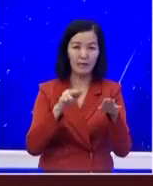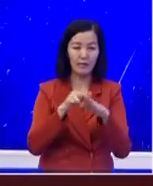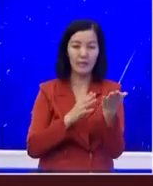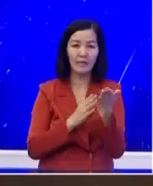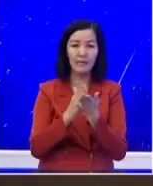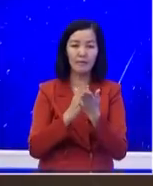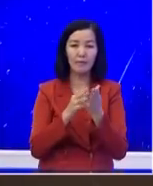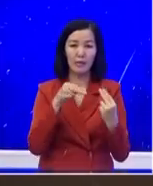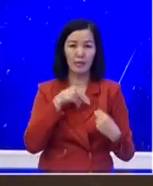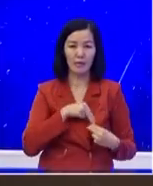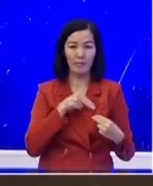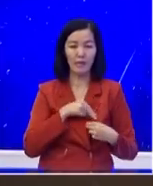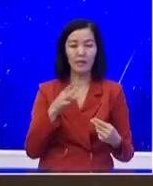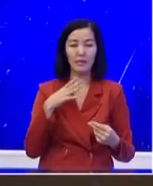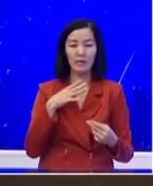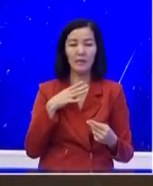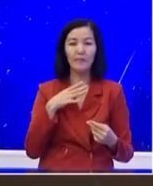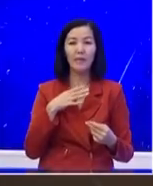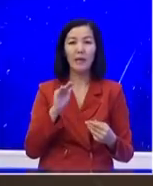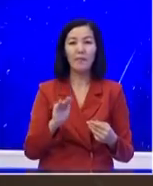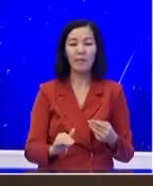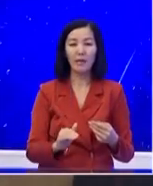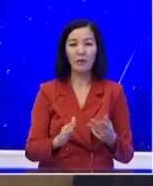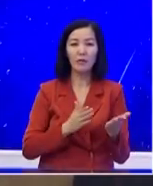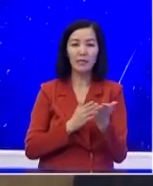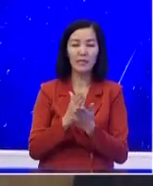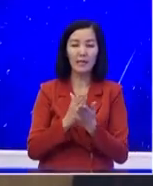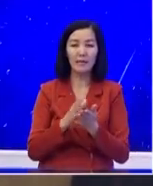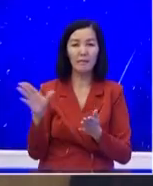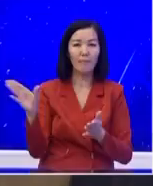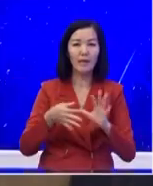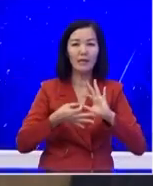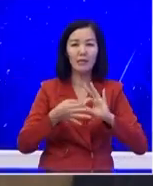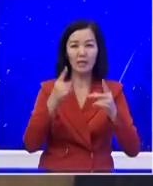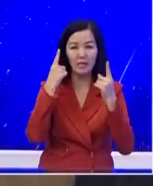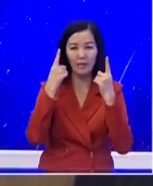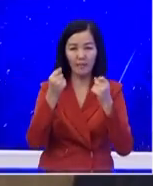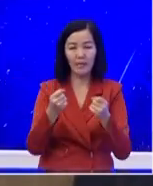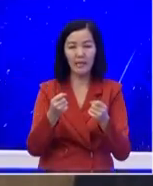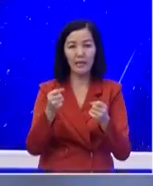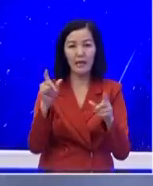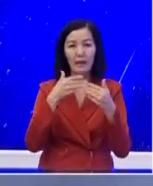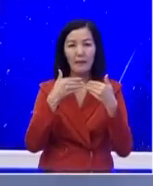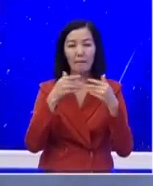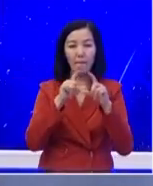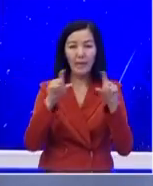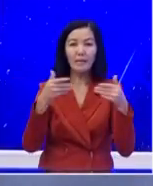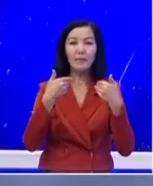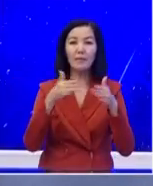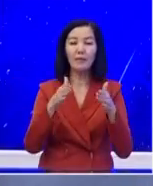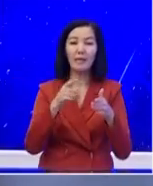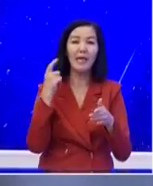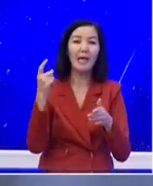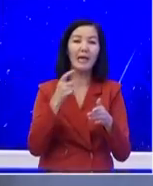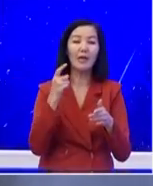етіп, еңбегі сіңген азаматтар. Бала күннен бұл саланың қырсырын сіңіріп өсті. Мектепті тәмамдаған соң өзін